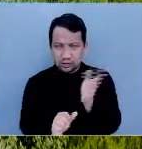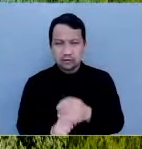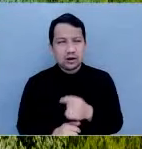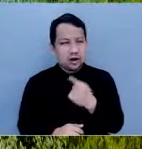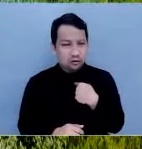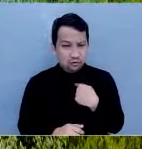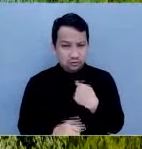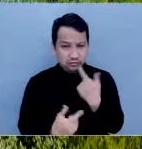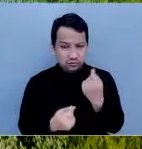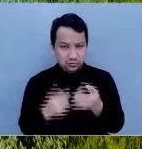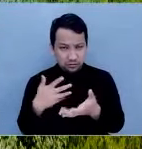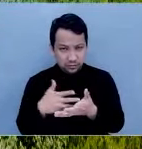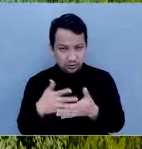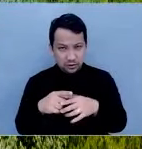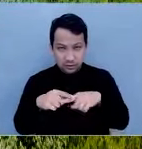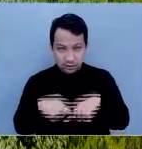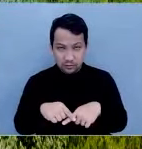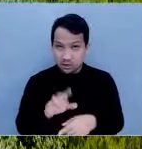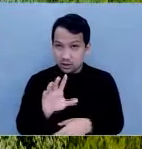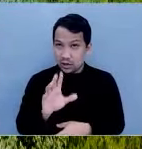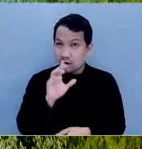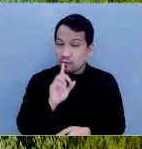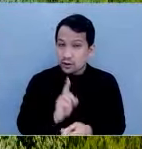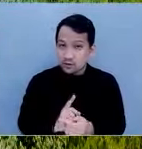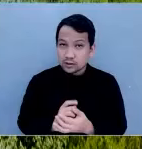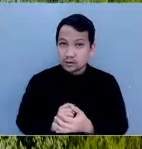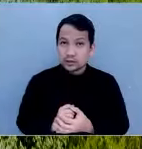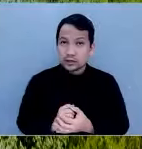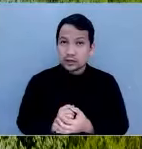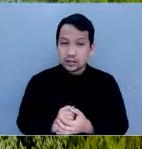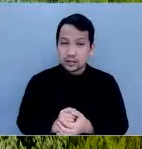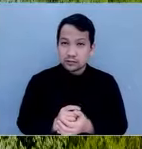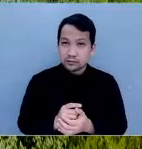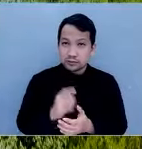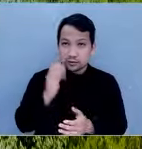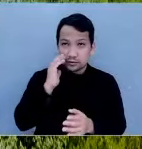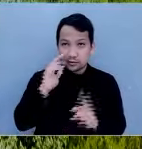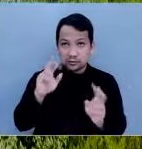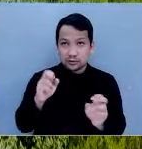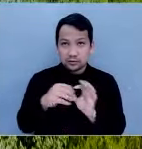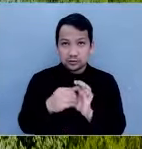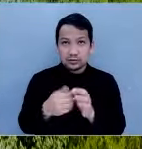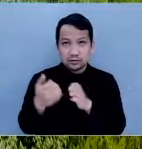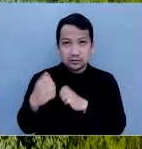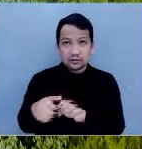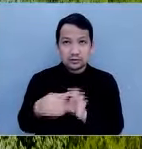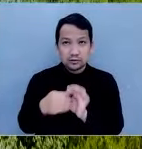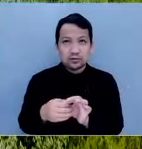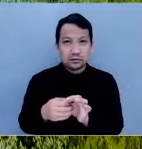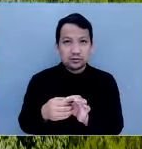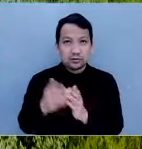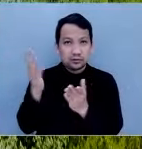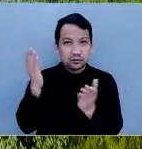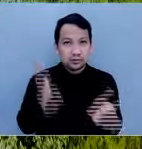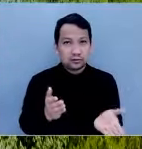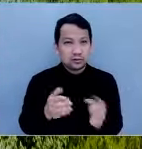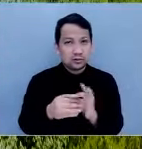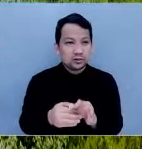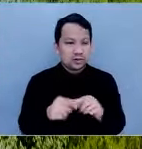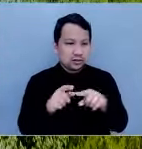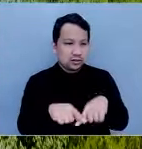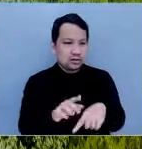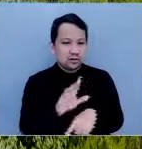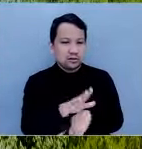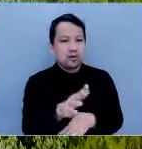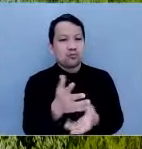kapag, depende po din sa ano eh, sa mga topic na, kunyari, mga event na dadaluhan ko. Mm-hmm. So, depende din sa